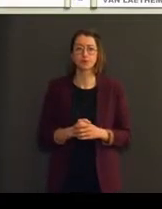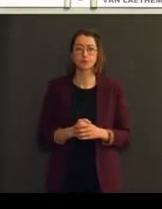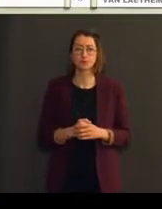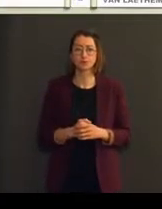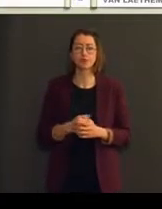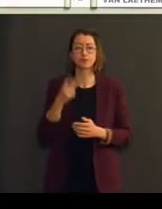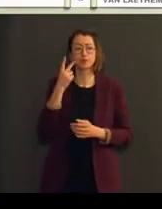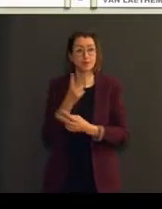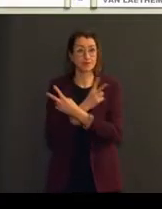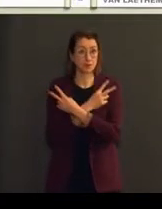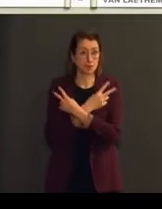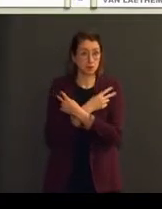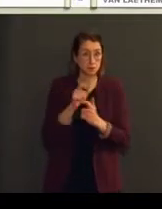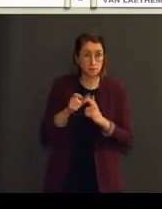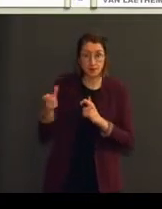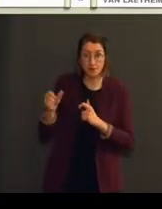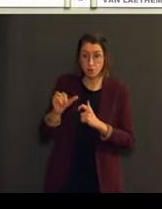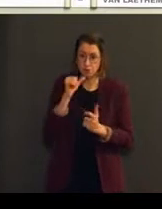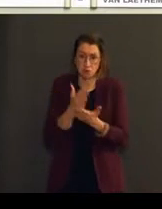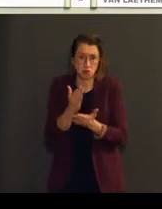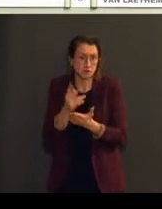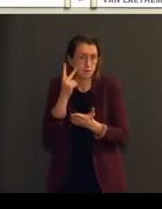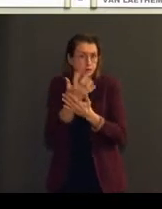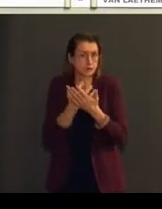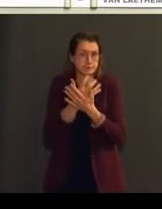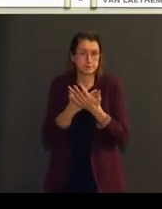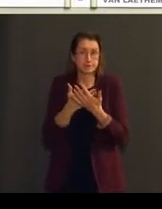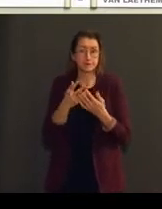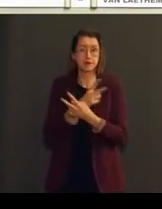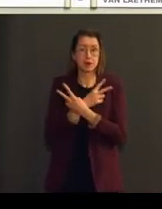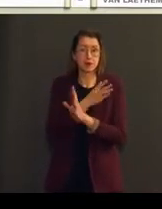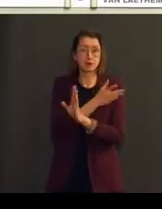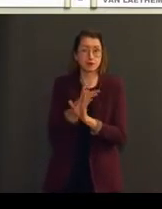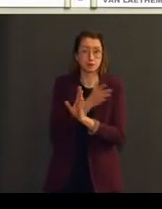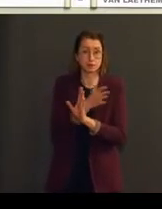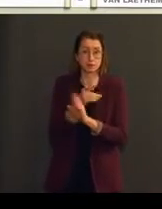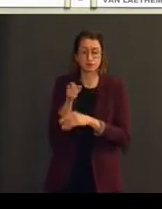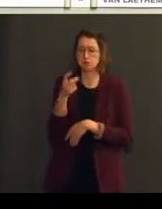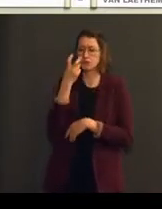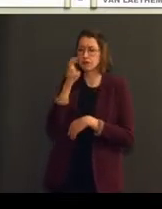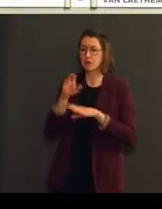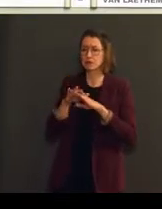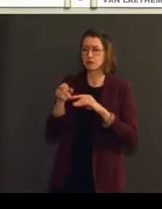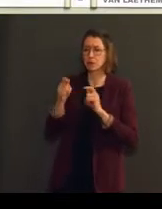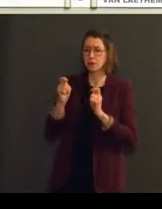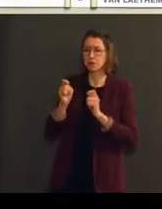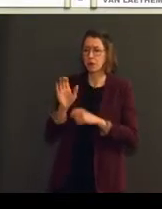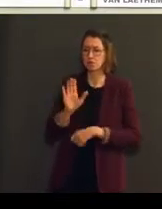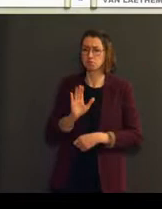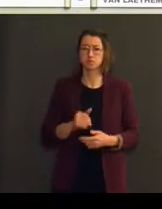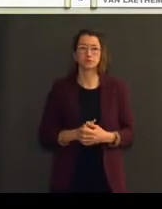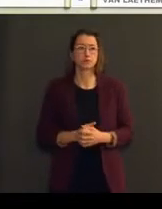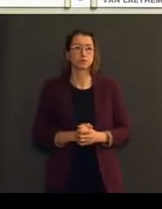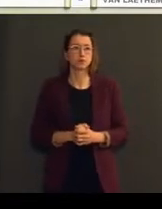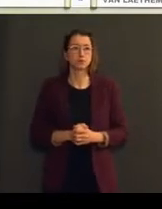Pâques. On constate cependant encore des hausses, et on constate des hausses dans la moitié des provinces, en pratique dans la